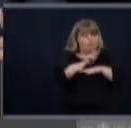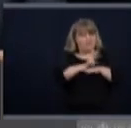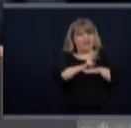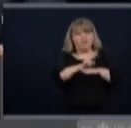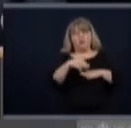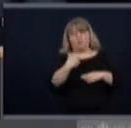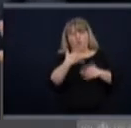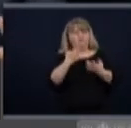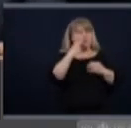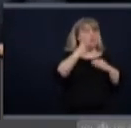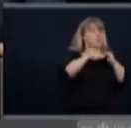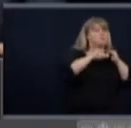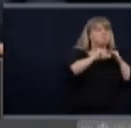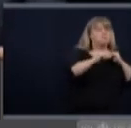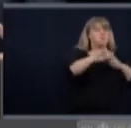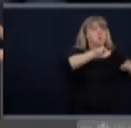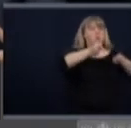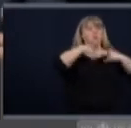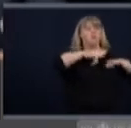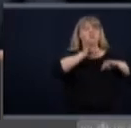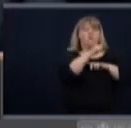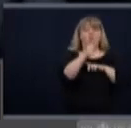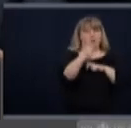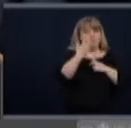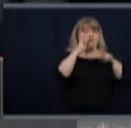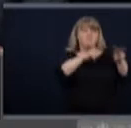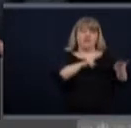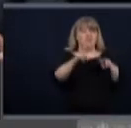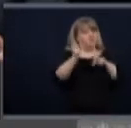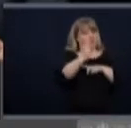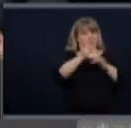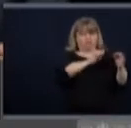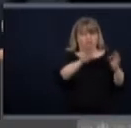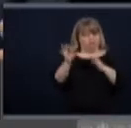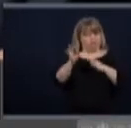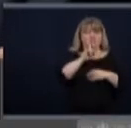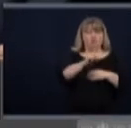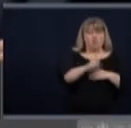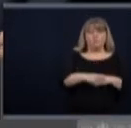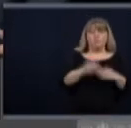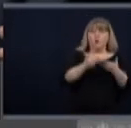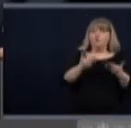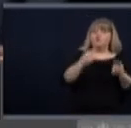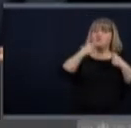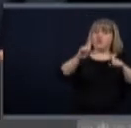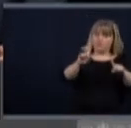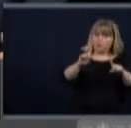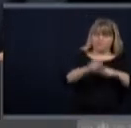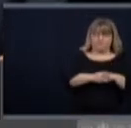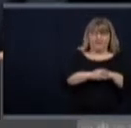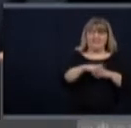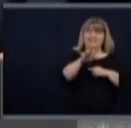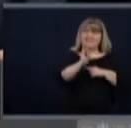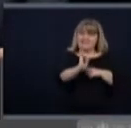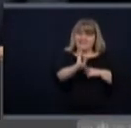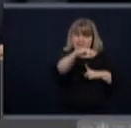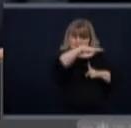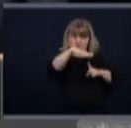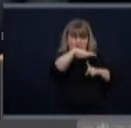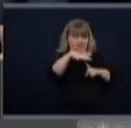reste sous contrôle comme actuellement. Donc, je vous annonce aujourd'hui que si et seulement si la